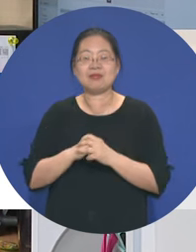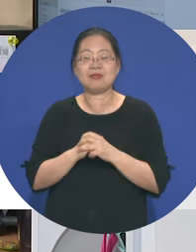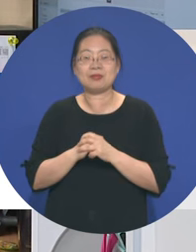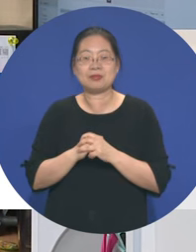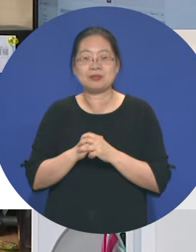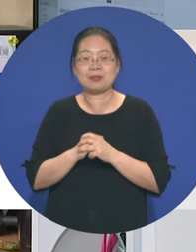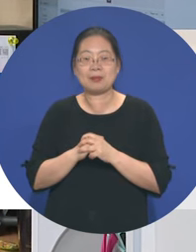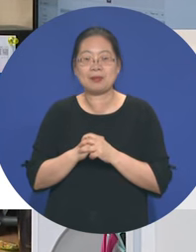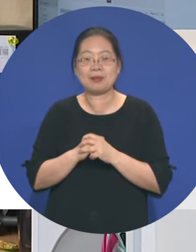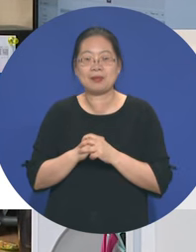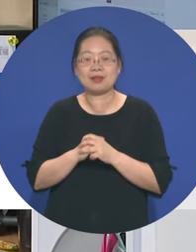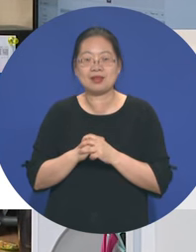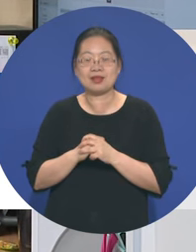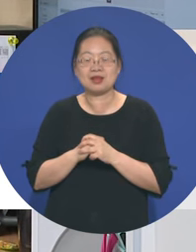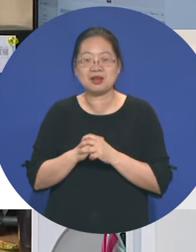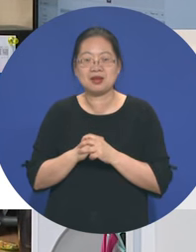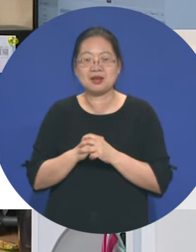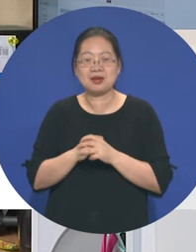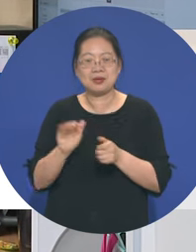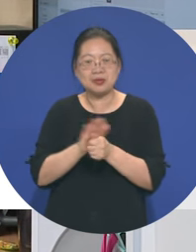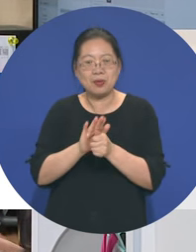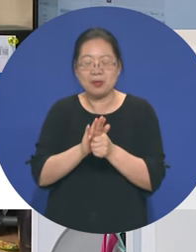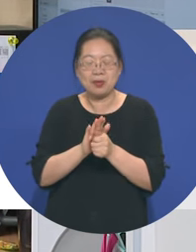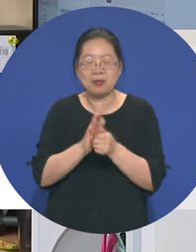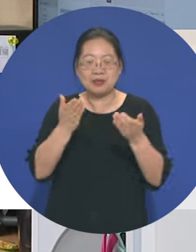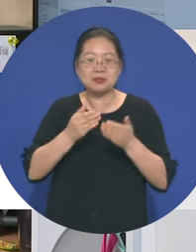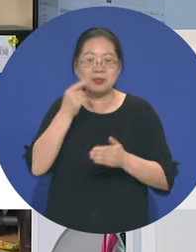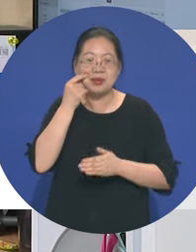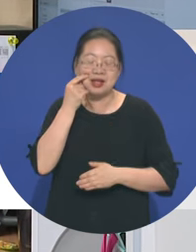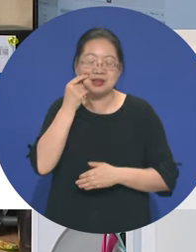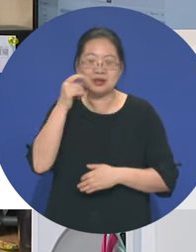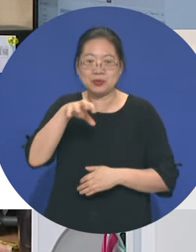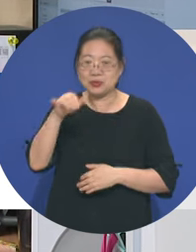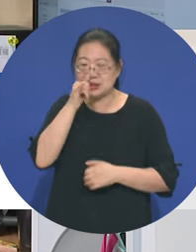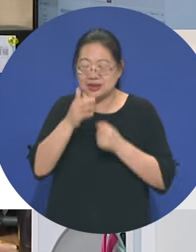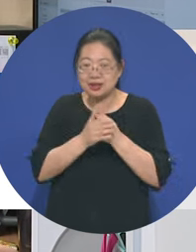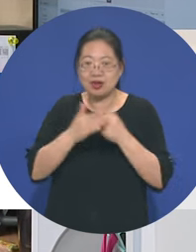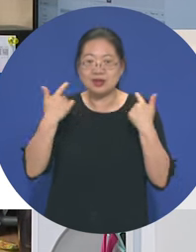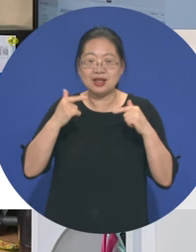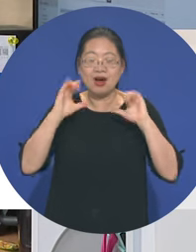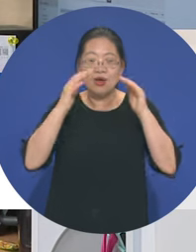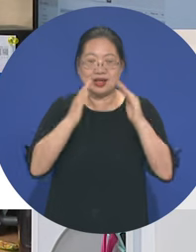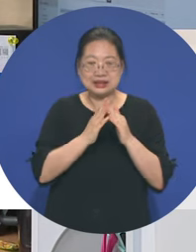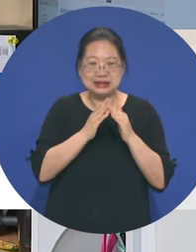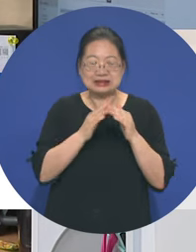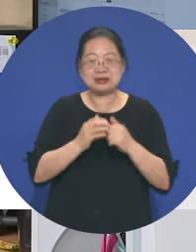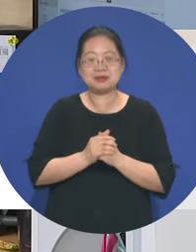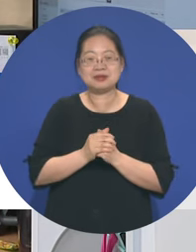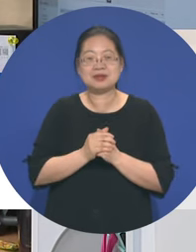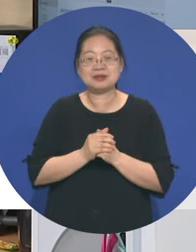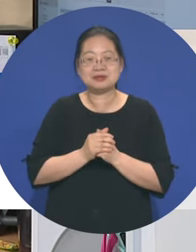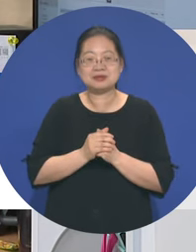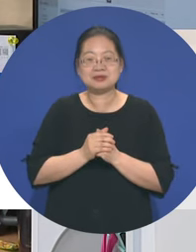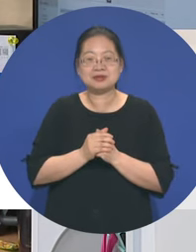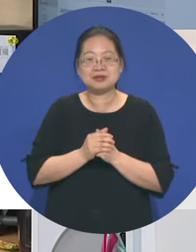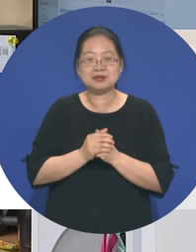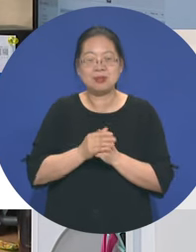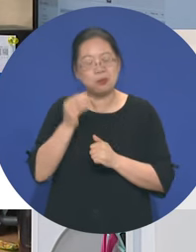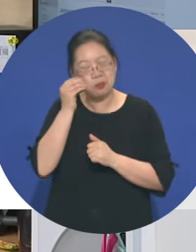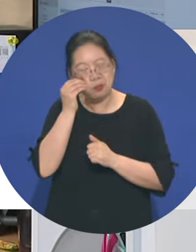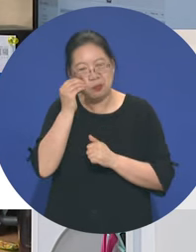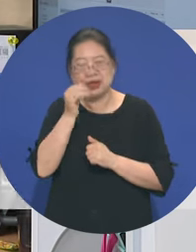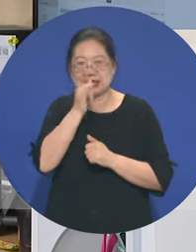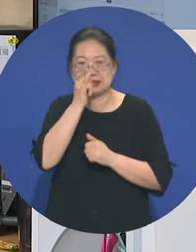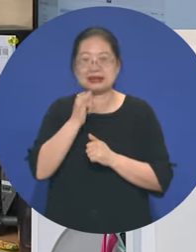어느 한 부분이라도 사각지대가 존재하기 때문에 언제나 어린이 집이 그 틈새 보육을 어 해결해 나가실